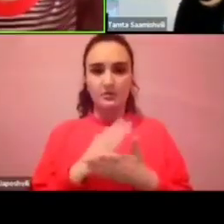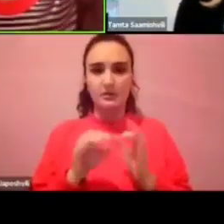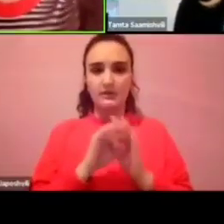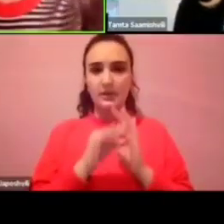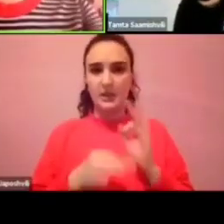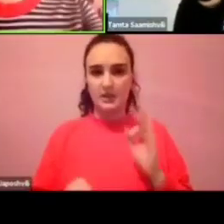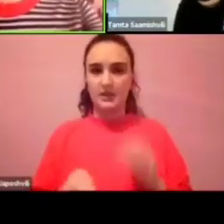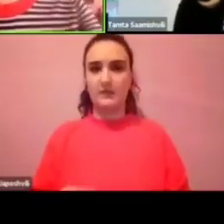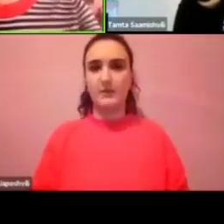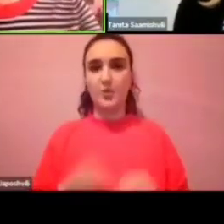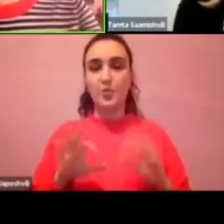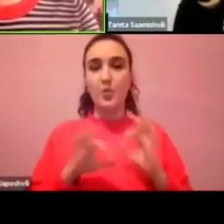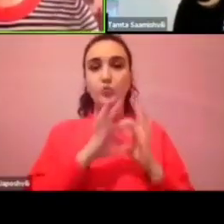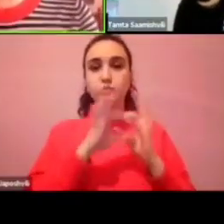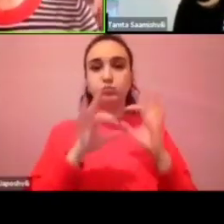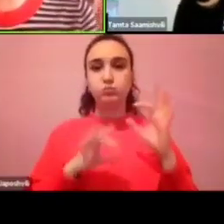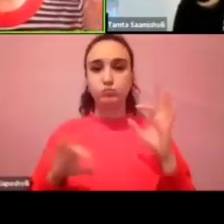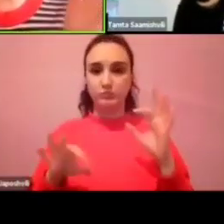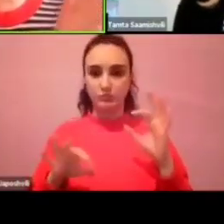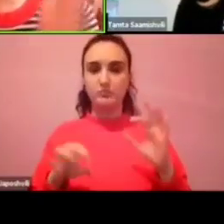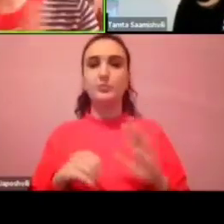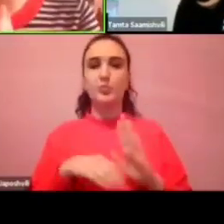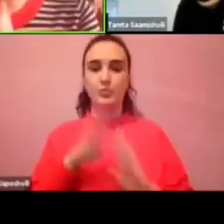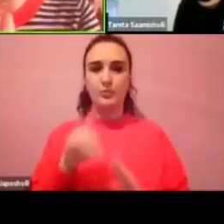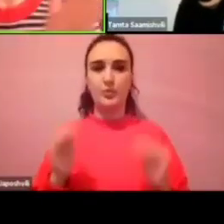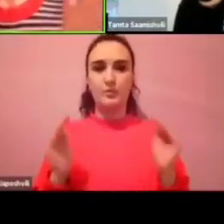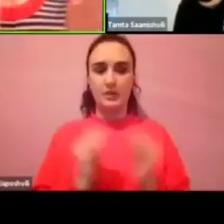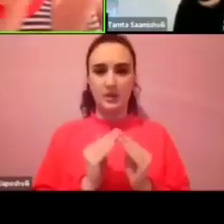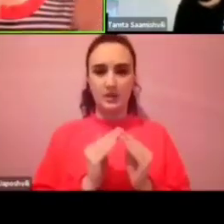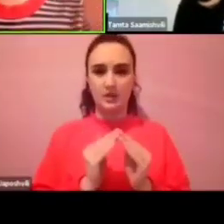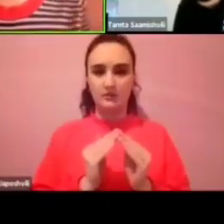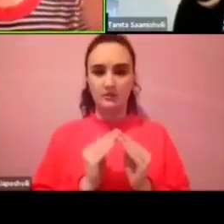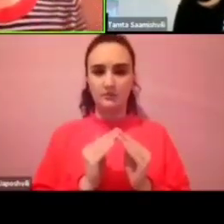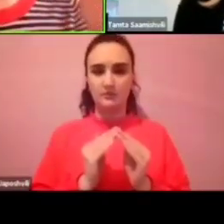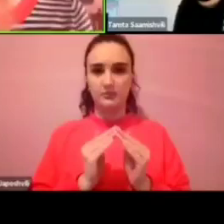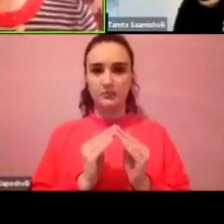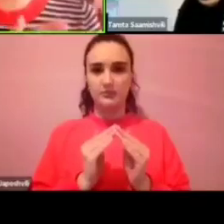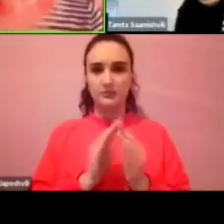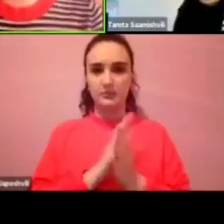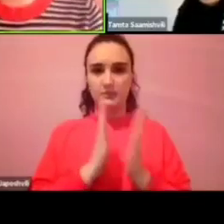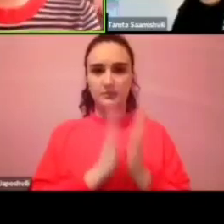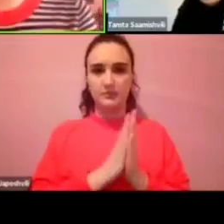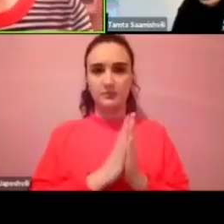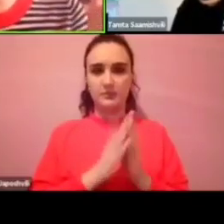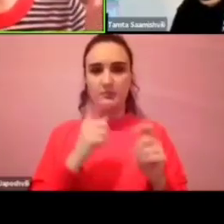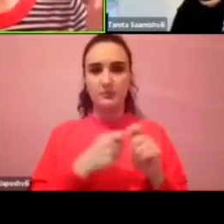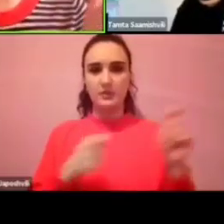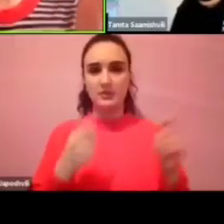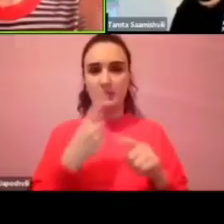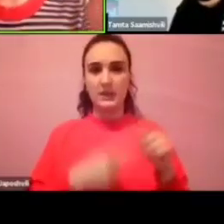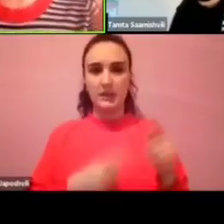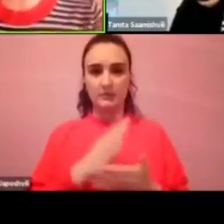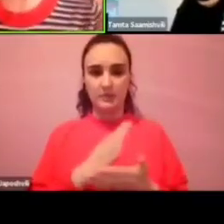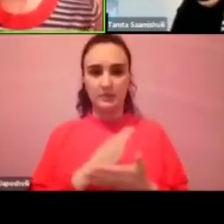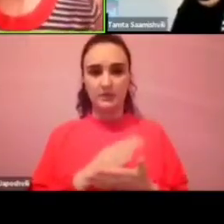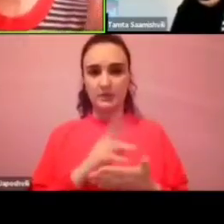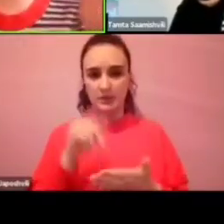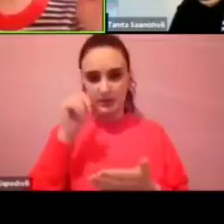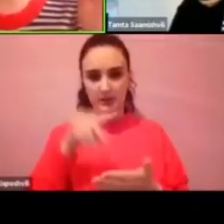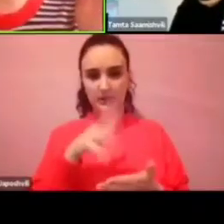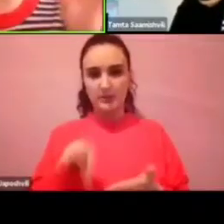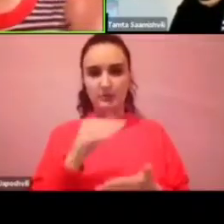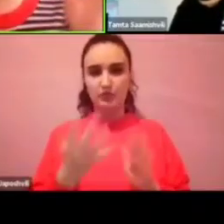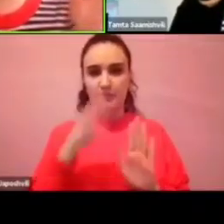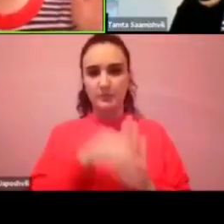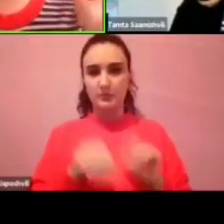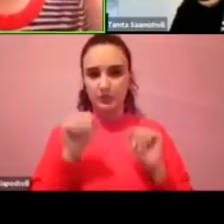ნაწლავი. ხოლო მსხვილი ნაწლავი შედარებით პატარა არის, სულ ესე იგი მეტრიდან მეტრ ნახევრამდე არის და იცით ახლა მისი